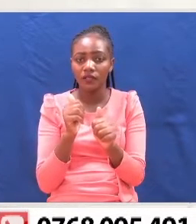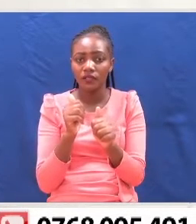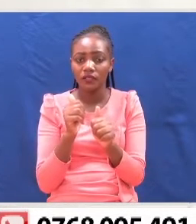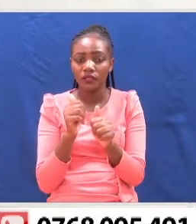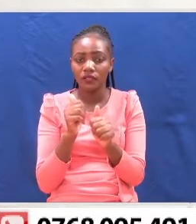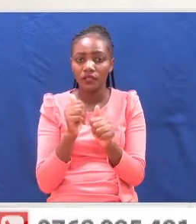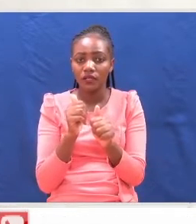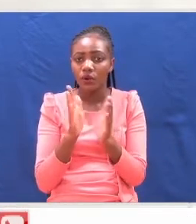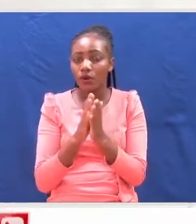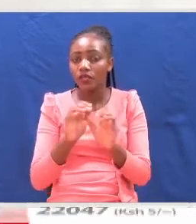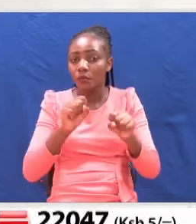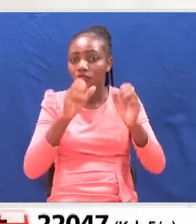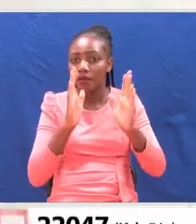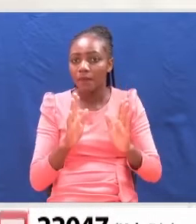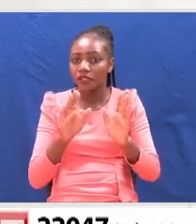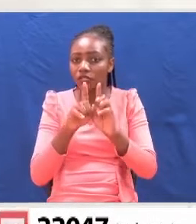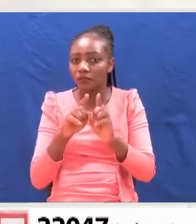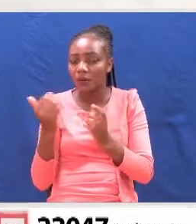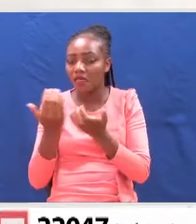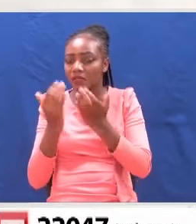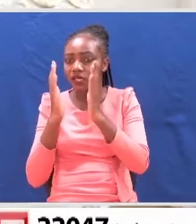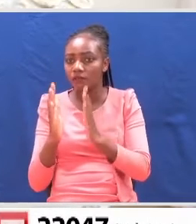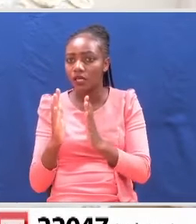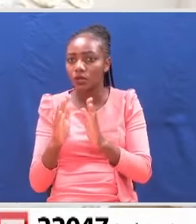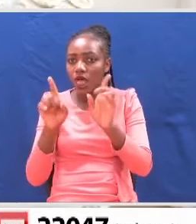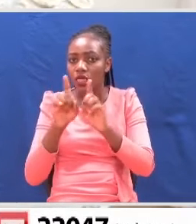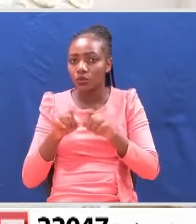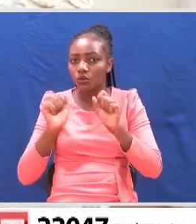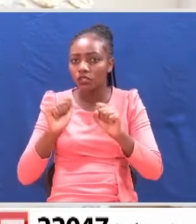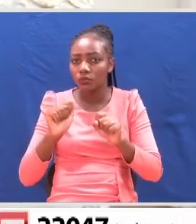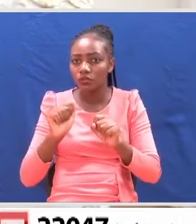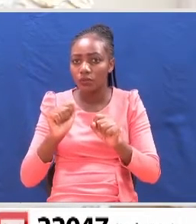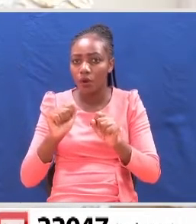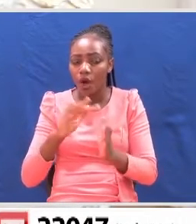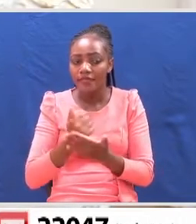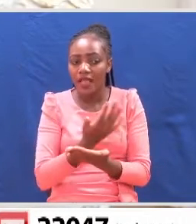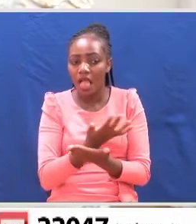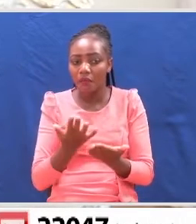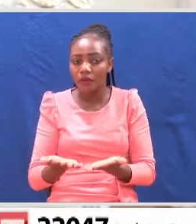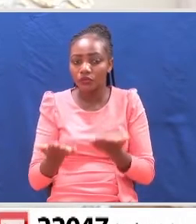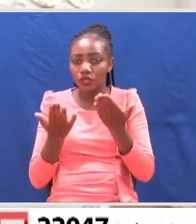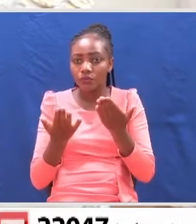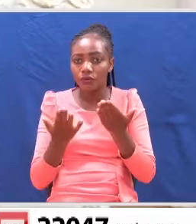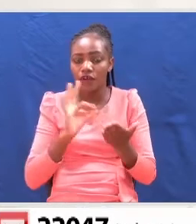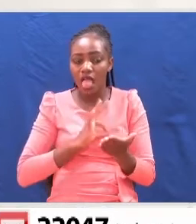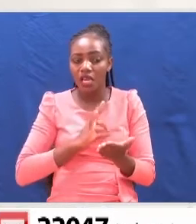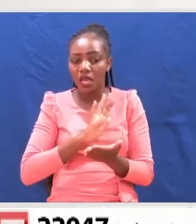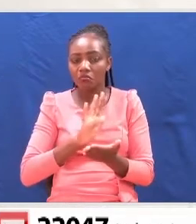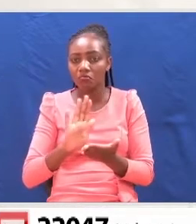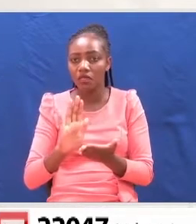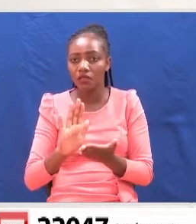wanafanya biashara ndogo ndogo, nafikiri hiyo itasaidia sana. Na hii relief, ile tax reliefs ambayo